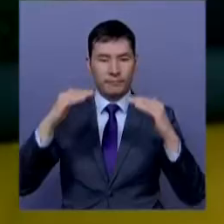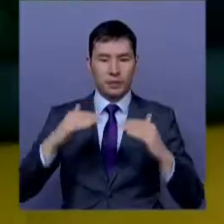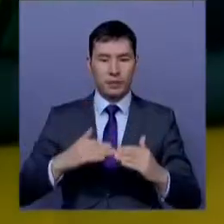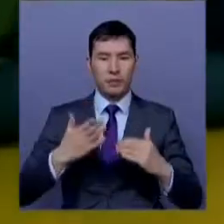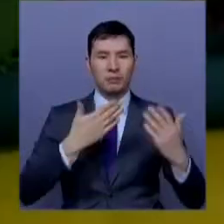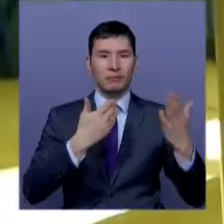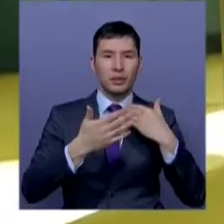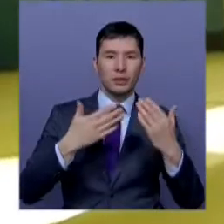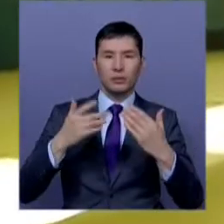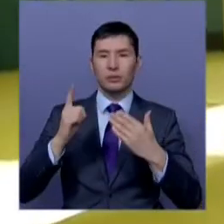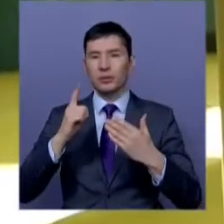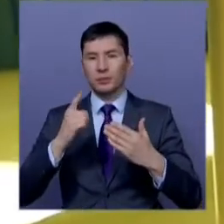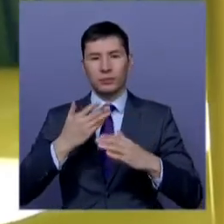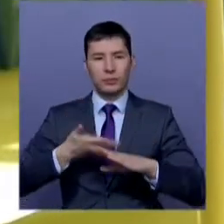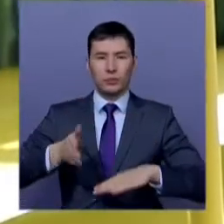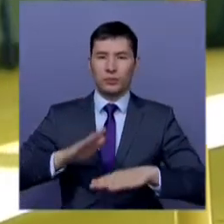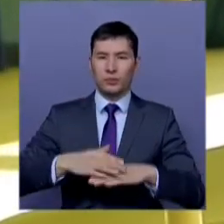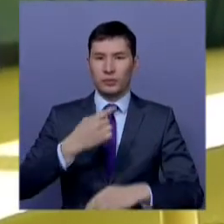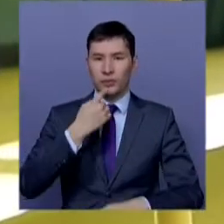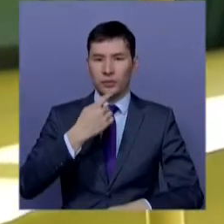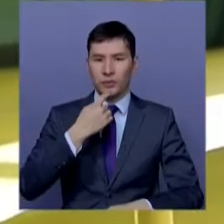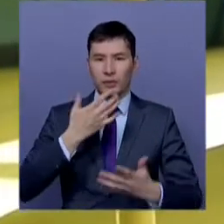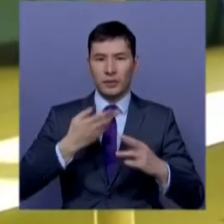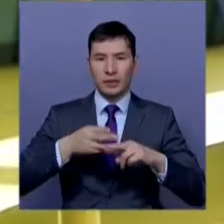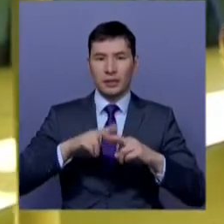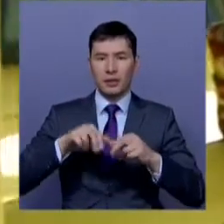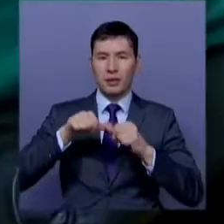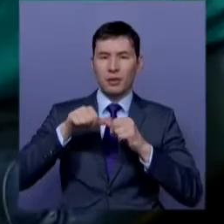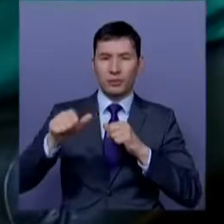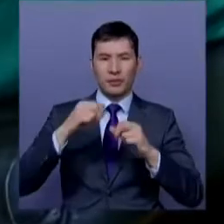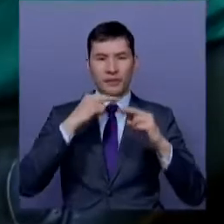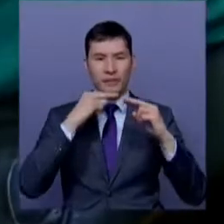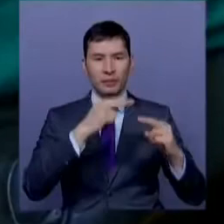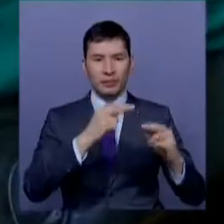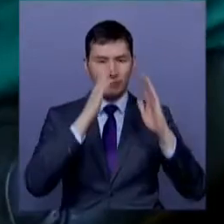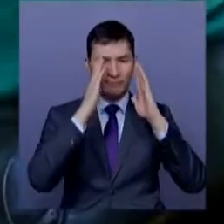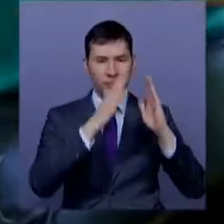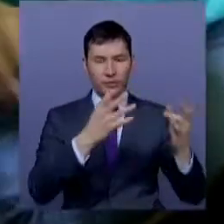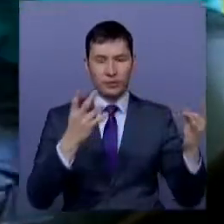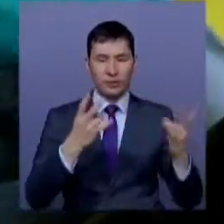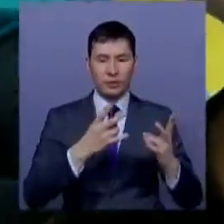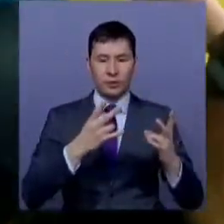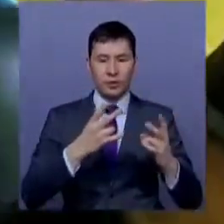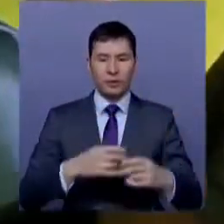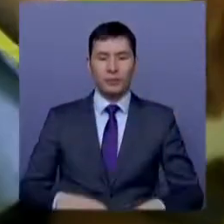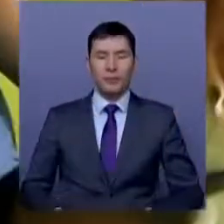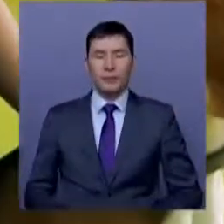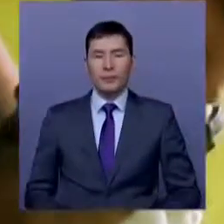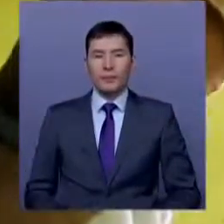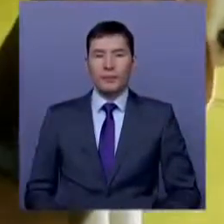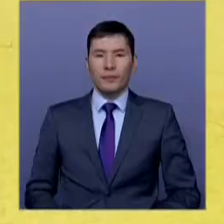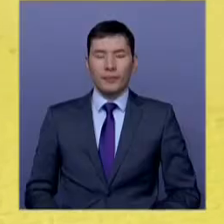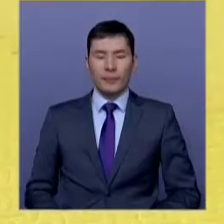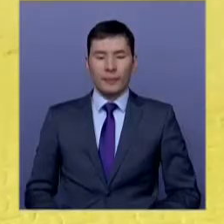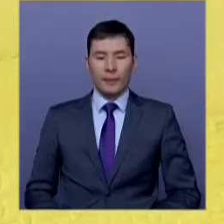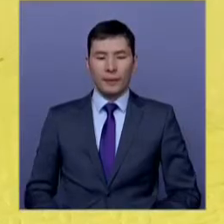алуға ынтасын арттыру қиындай түседі. Сол себепті ерекше мұқтаждағы балалар қарапайым мектеп қабырғасында емес, үй жағдайында білім алуларына тура